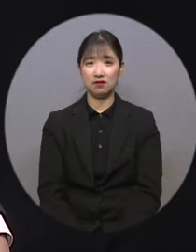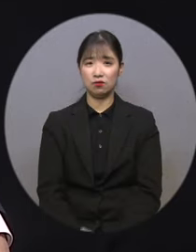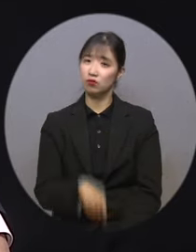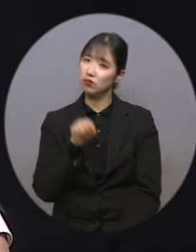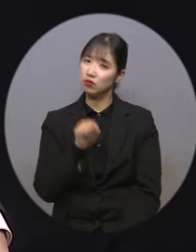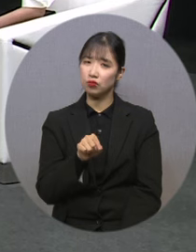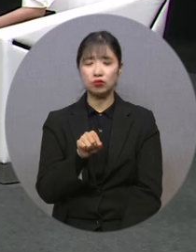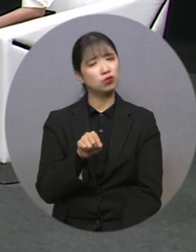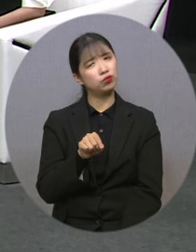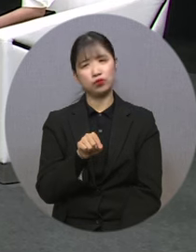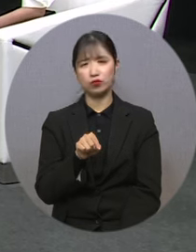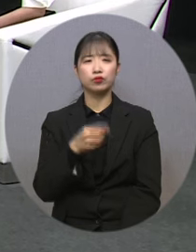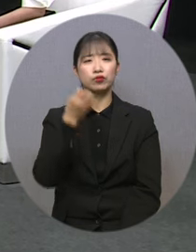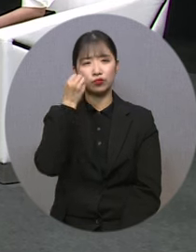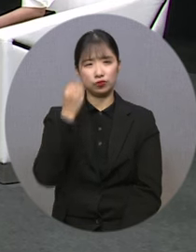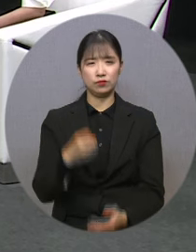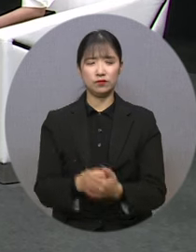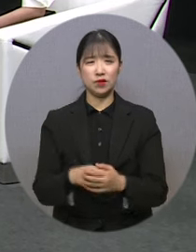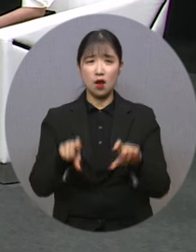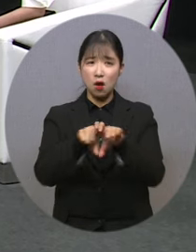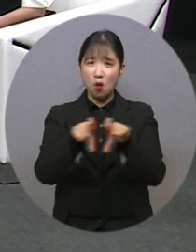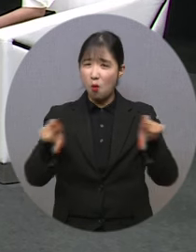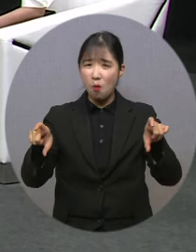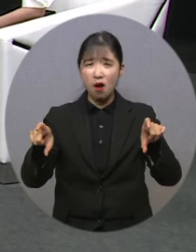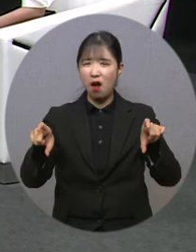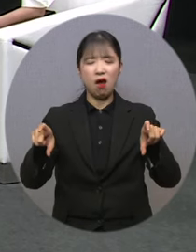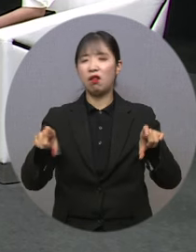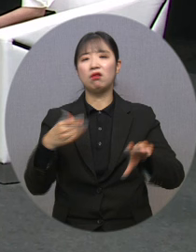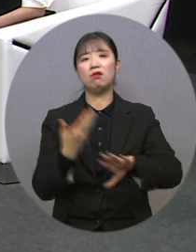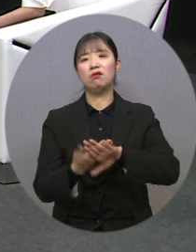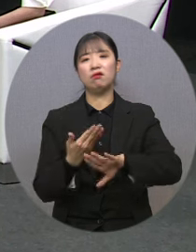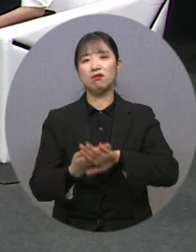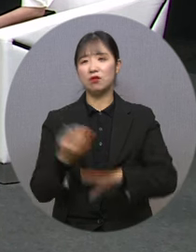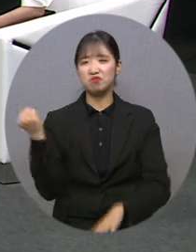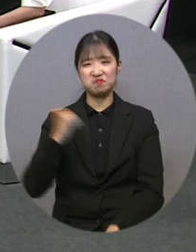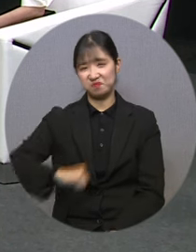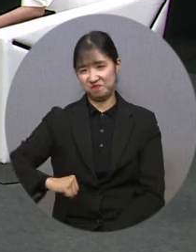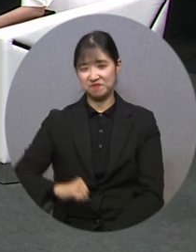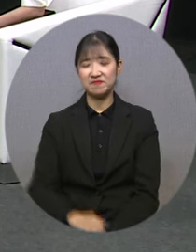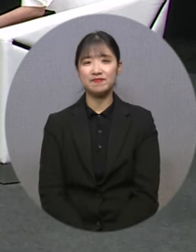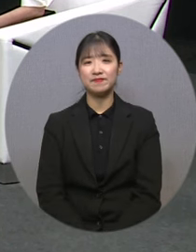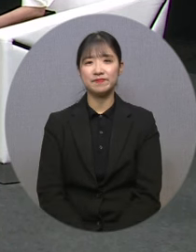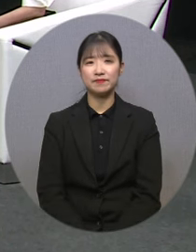이게 뭡니까 절대 공평의 1g 이 거긴 거예요